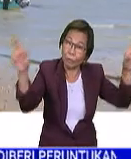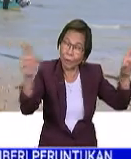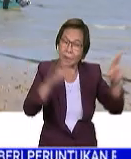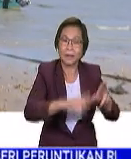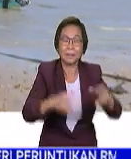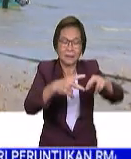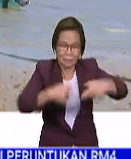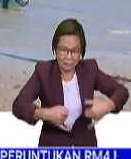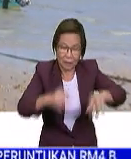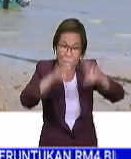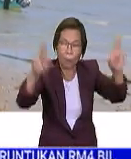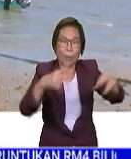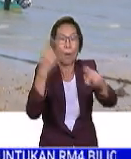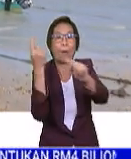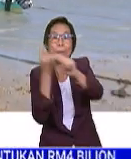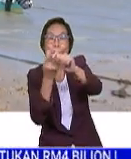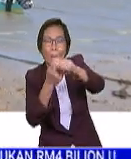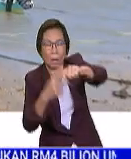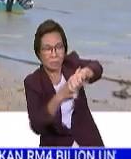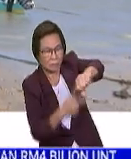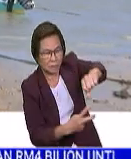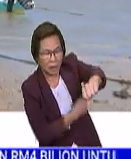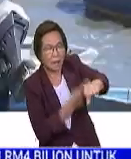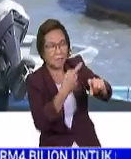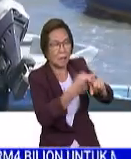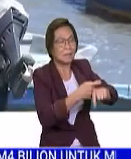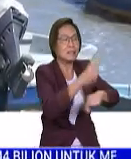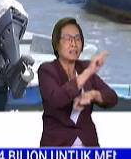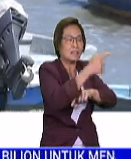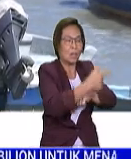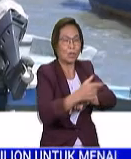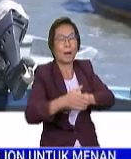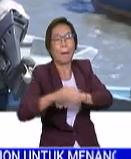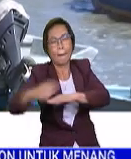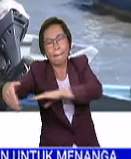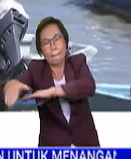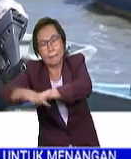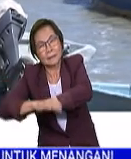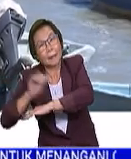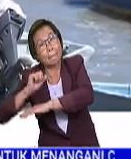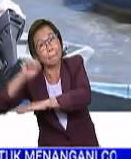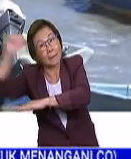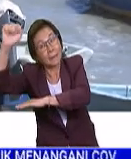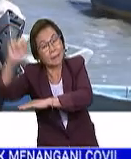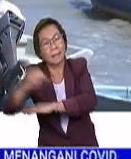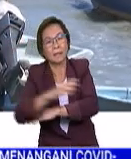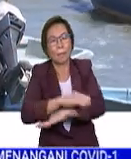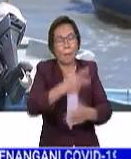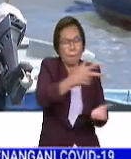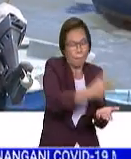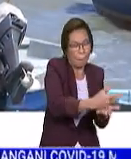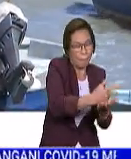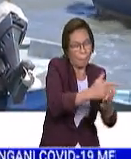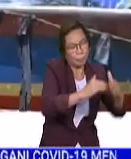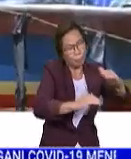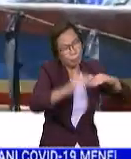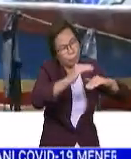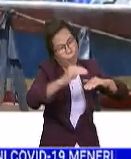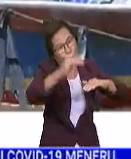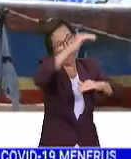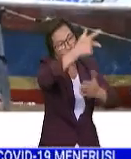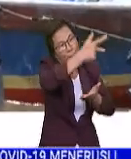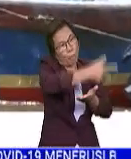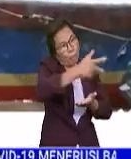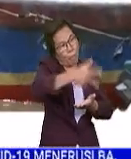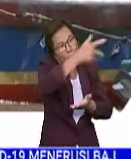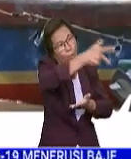membina jambatan antara Tanjung dawai ke pantai Merdeka Selain itu membina bangunan pakir bertingkat naik taraf sistem